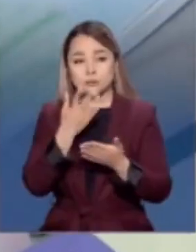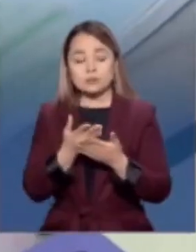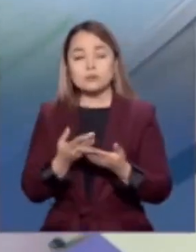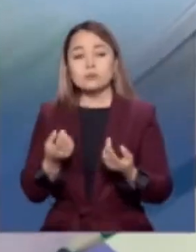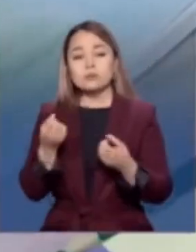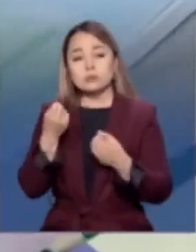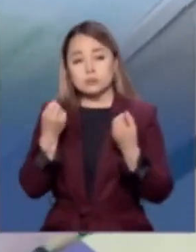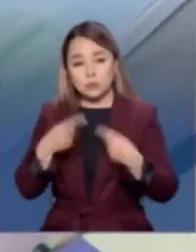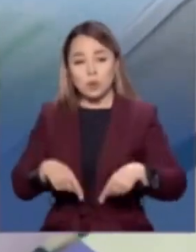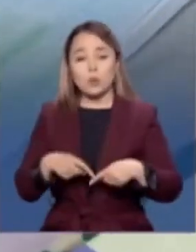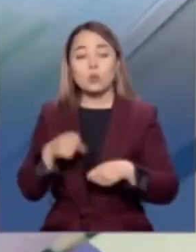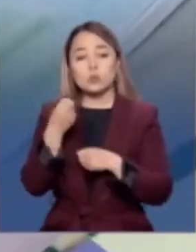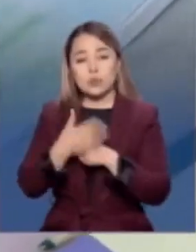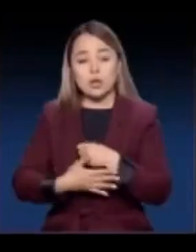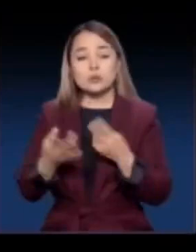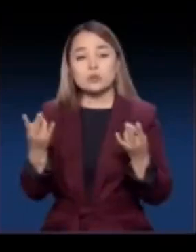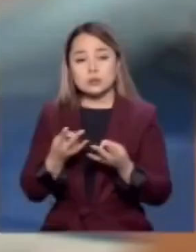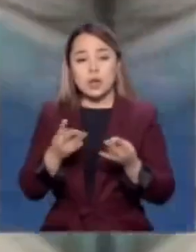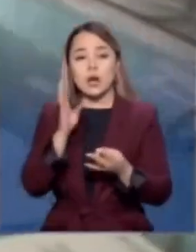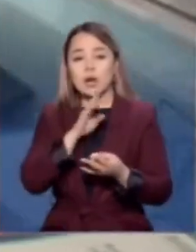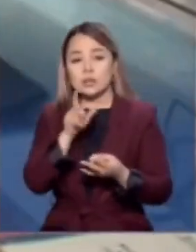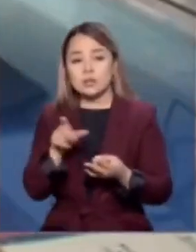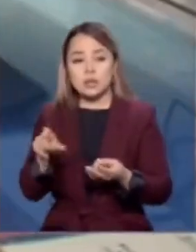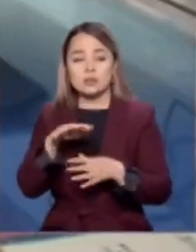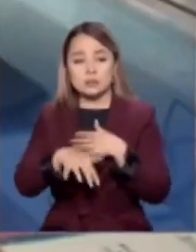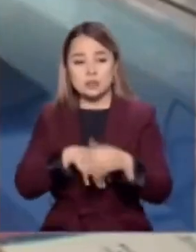дағдарыс орталығына мұқтаж әйелдер.